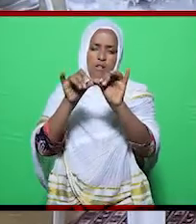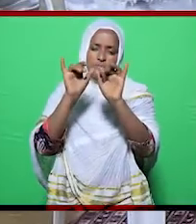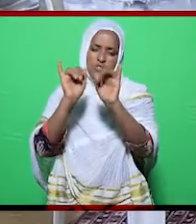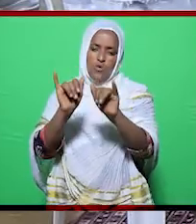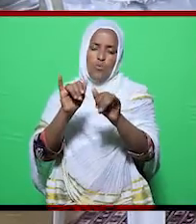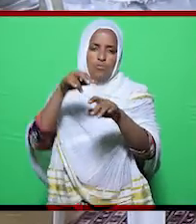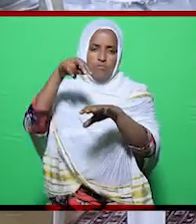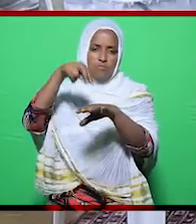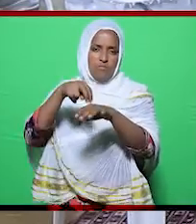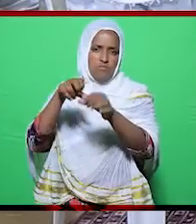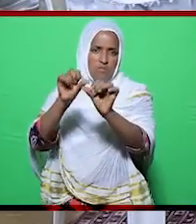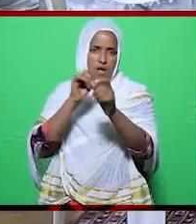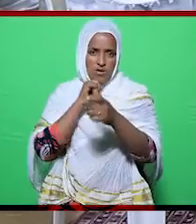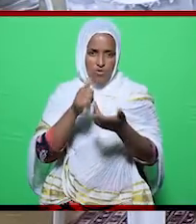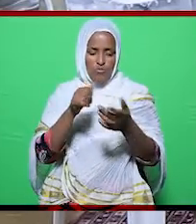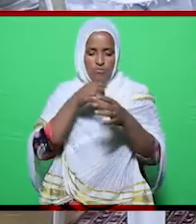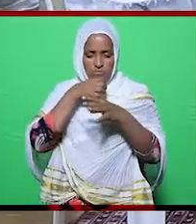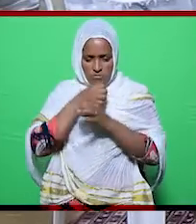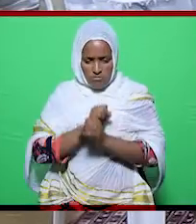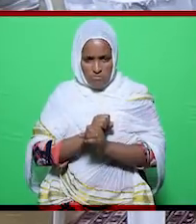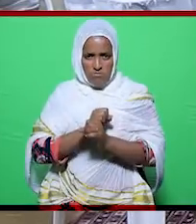የሚሰሩበት የምንሰራባቸው